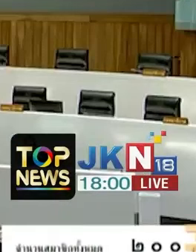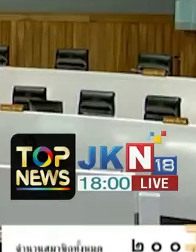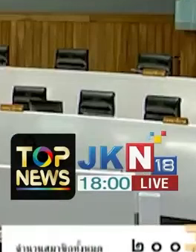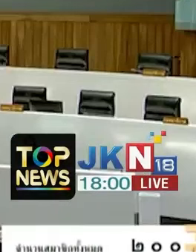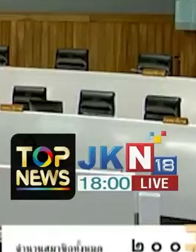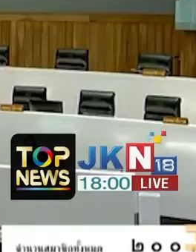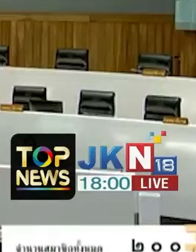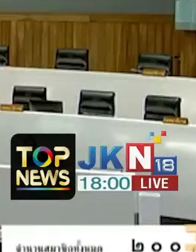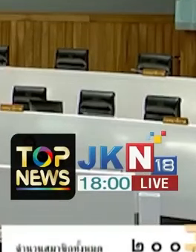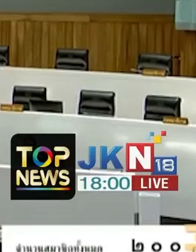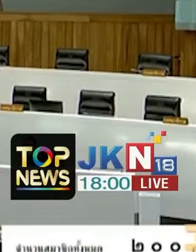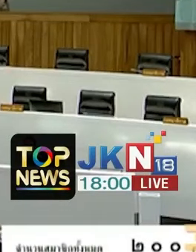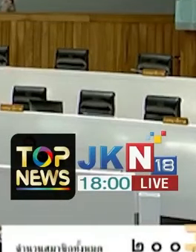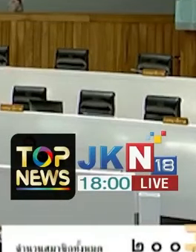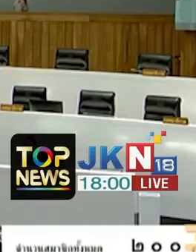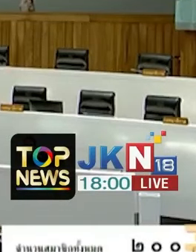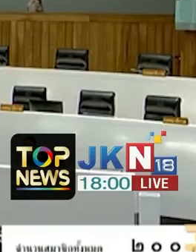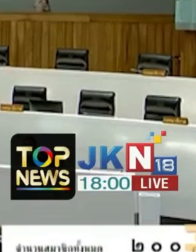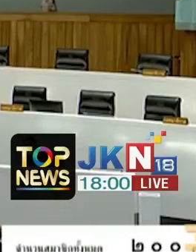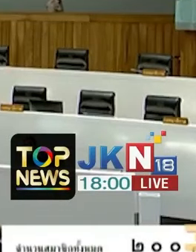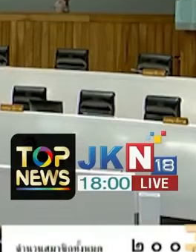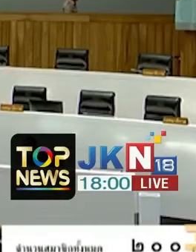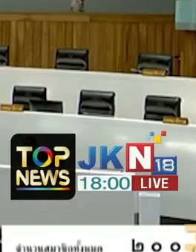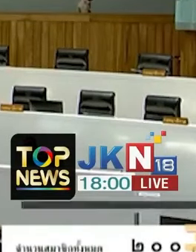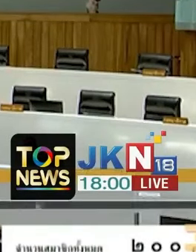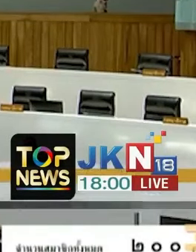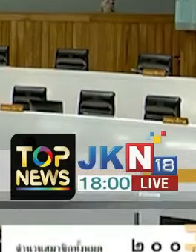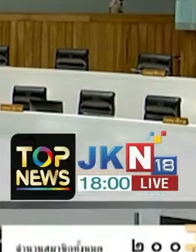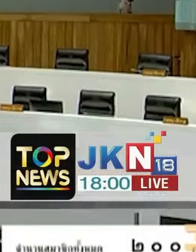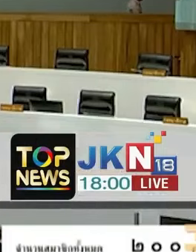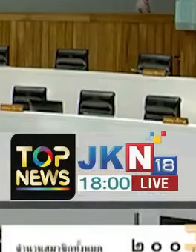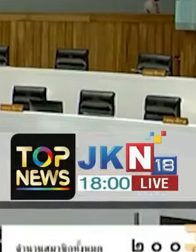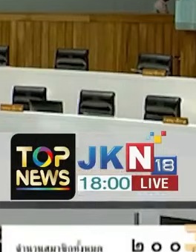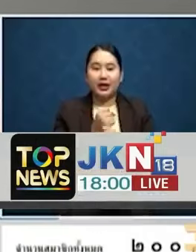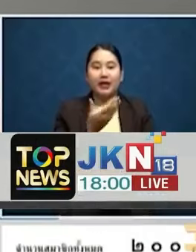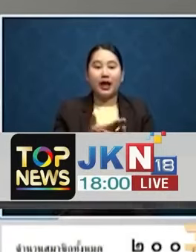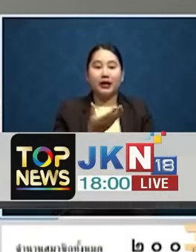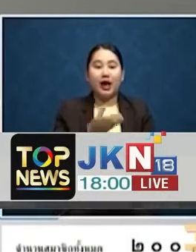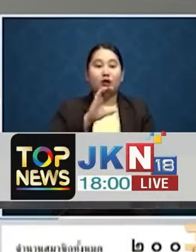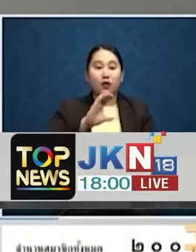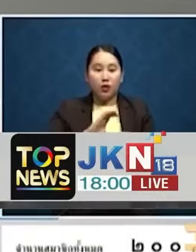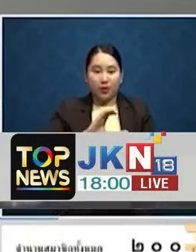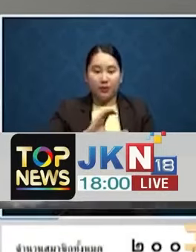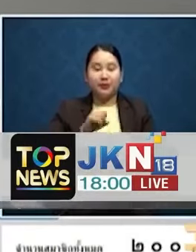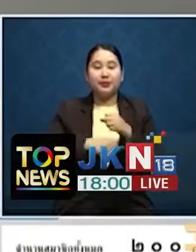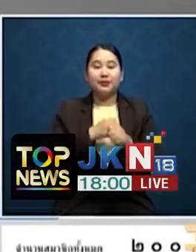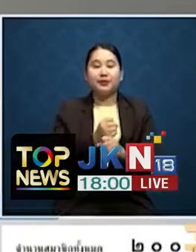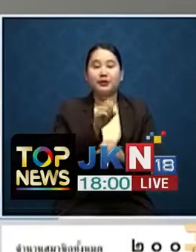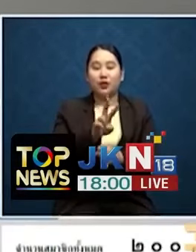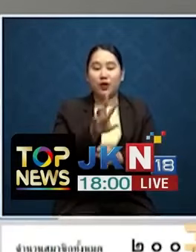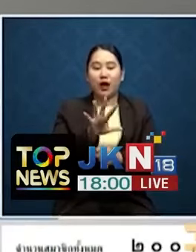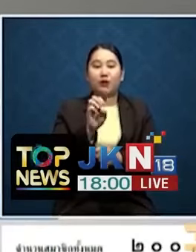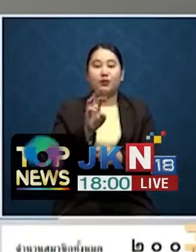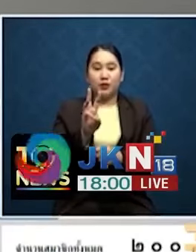ะมีการเสนอยติ5ยติแก้ไขข้อบังคับการประชุมนะเรื่องกรรมธิการสามัญประจำวุฒิส